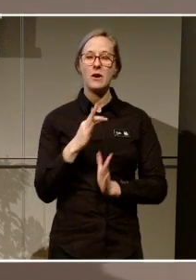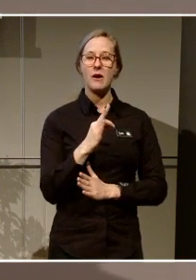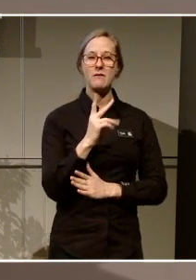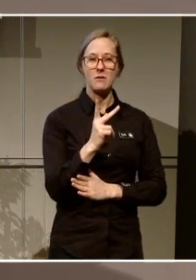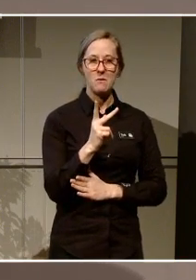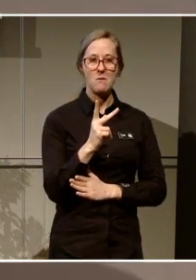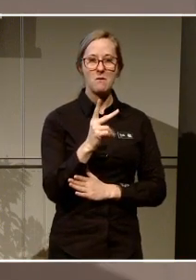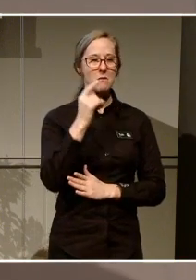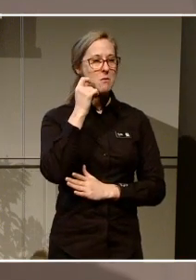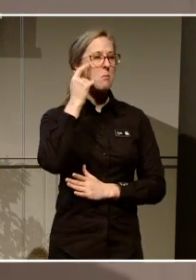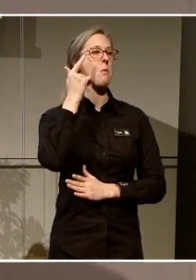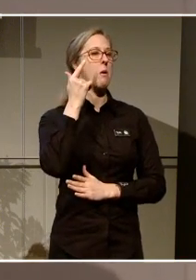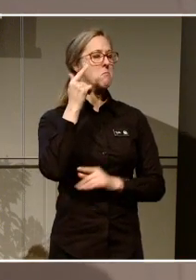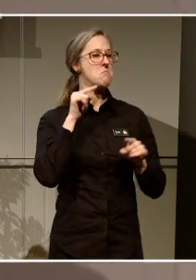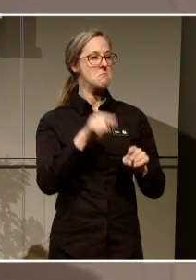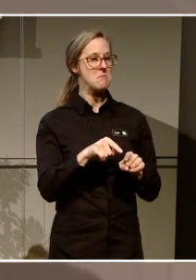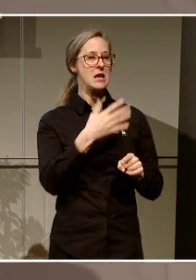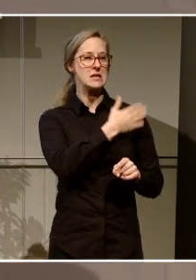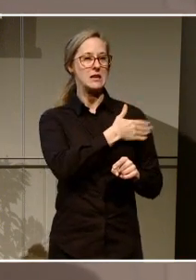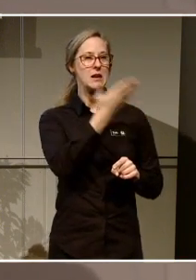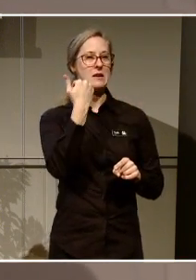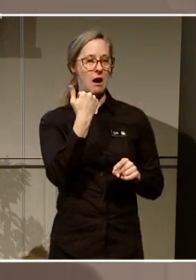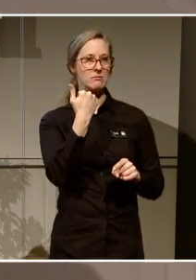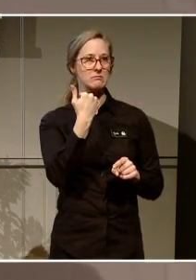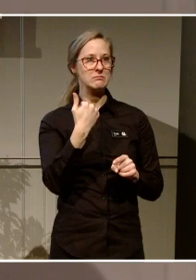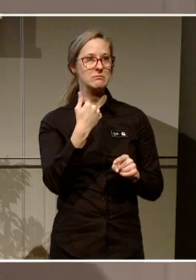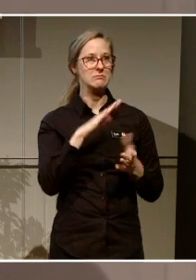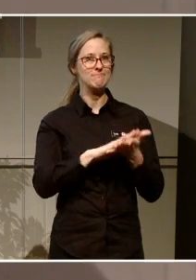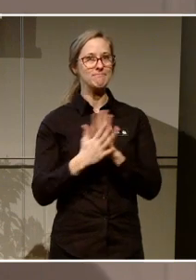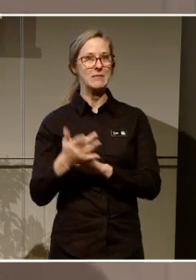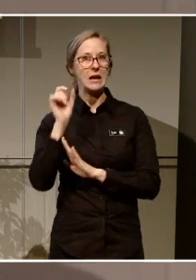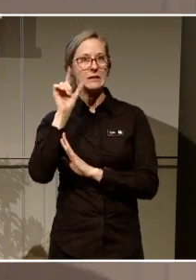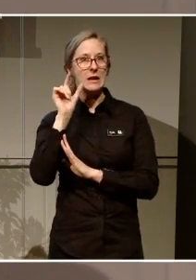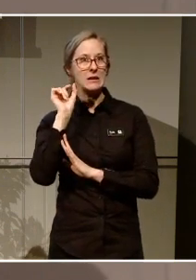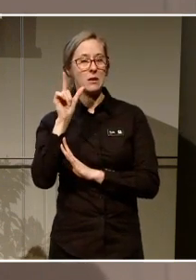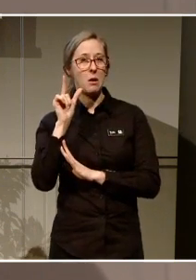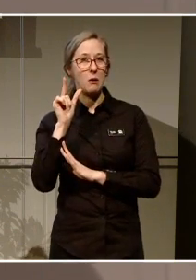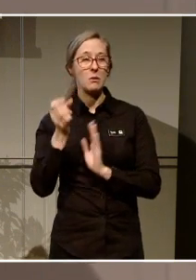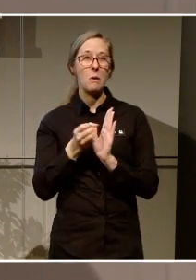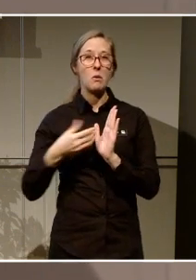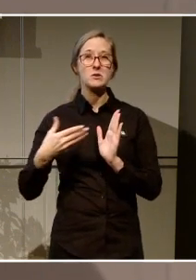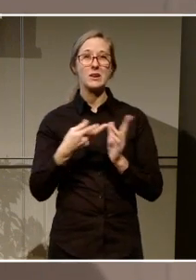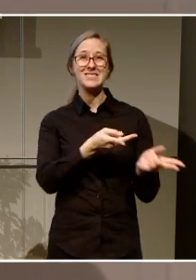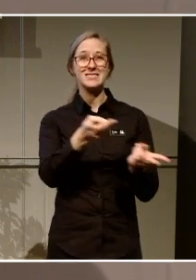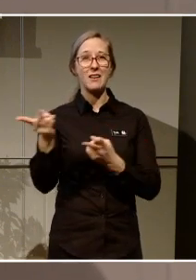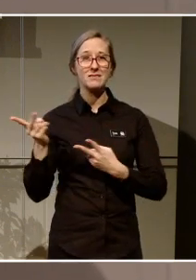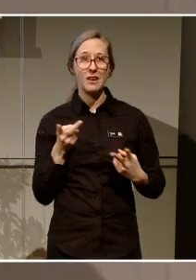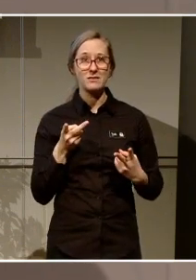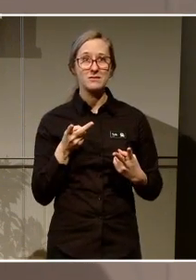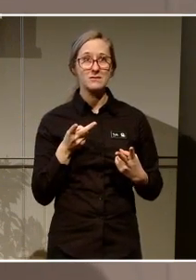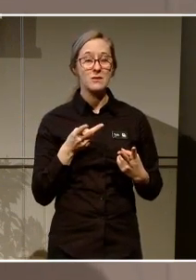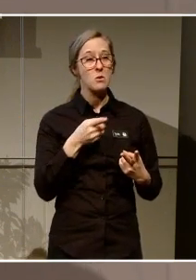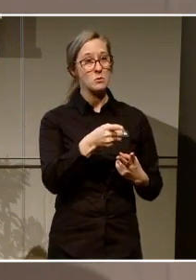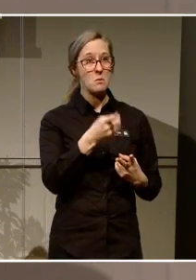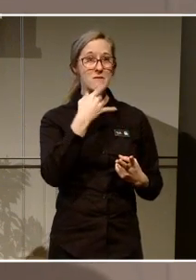den tjänsten är väldigt bra att digitalisera. Den är standardiserad. Du är förälder eller vårdnadshavare till ett barn som har ett personnummer